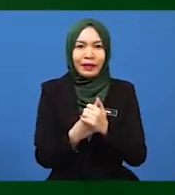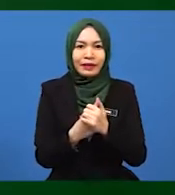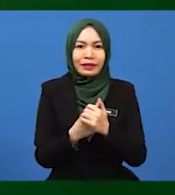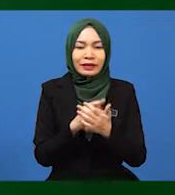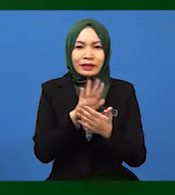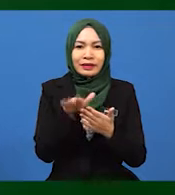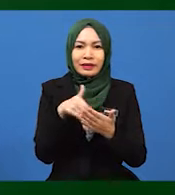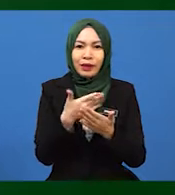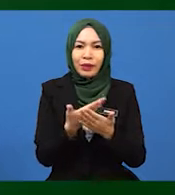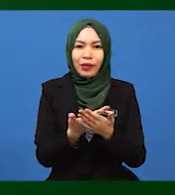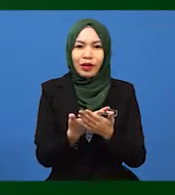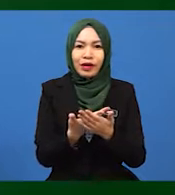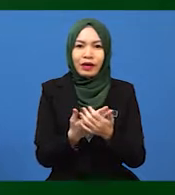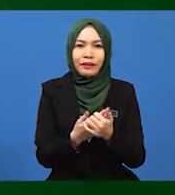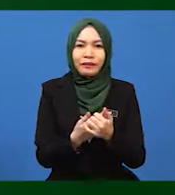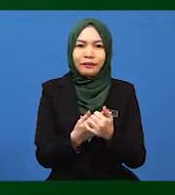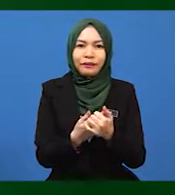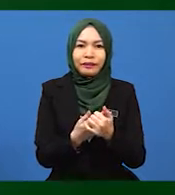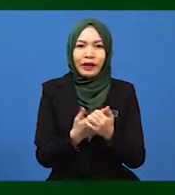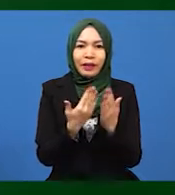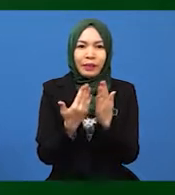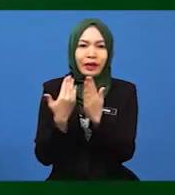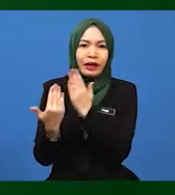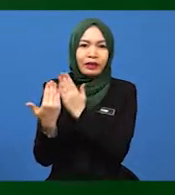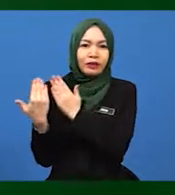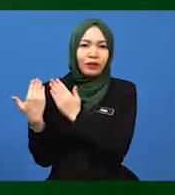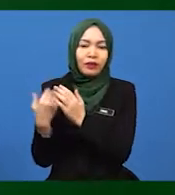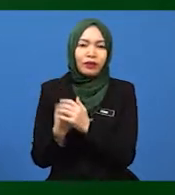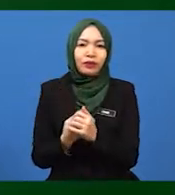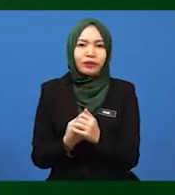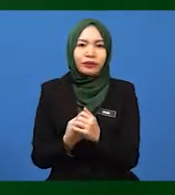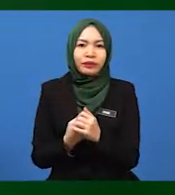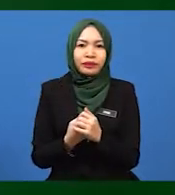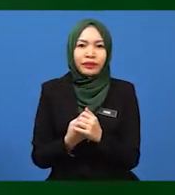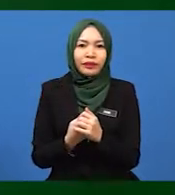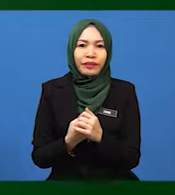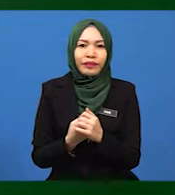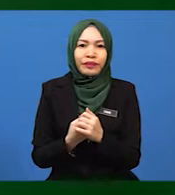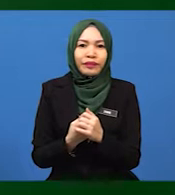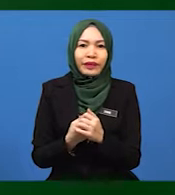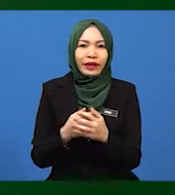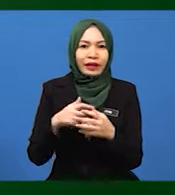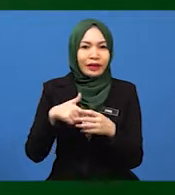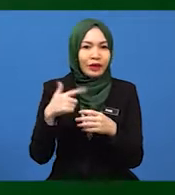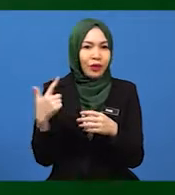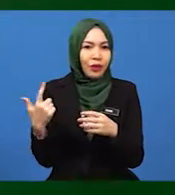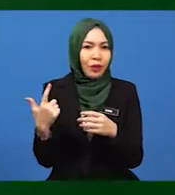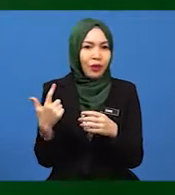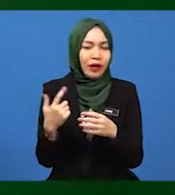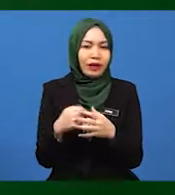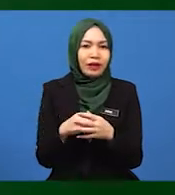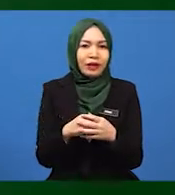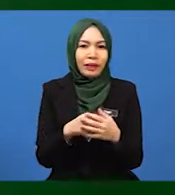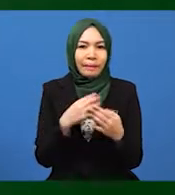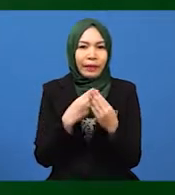makmal sebelum masuk. Saya ulang. Minta kalian beratur di luar makmal